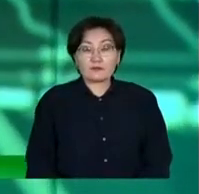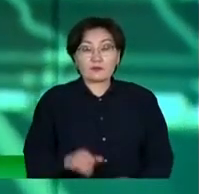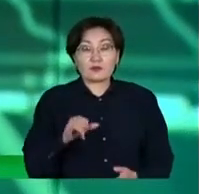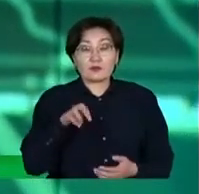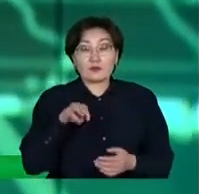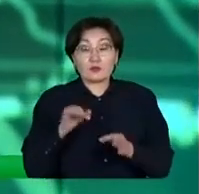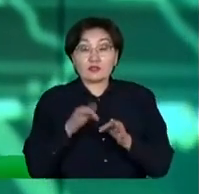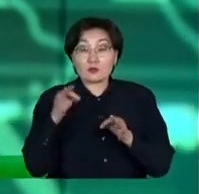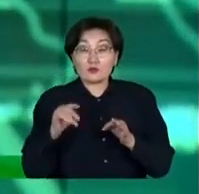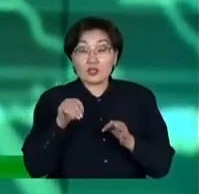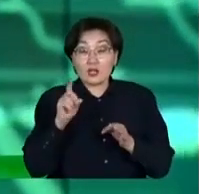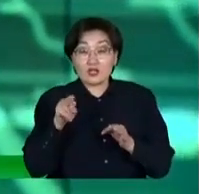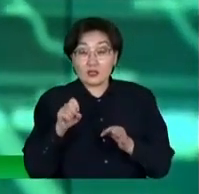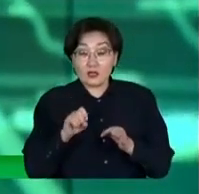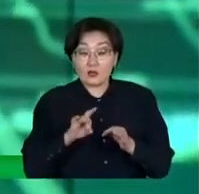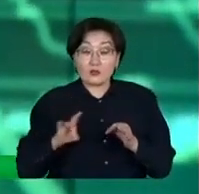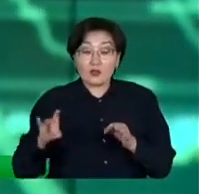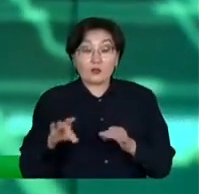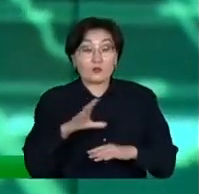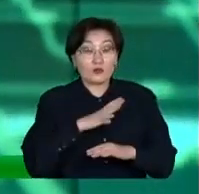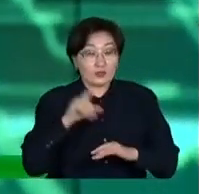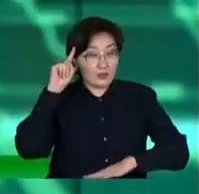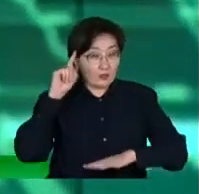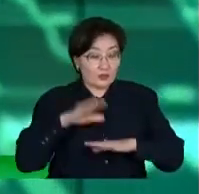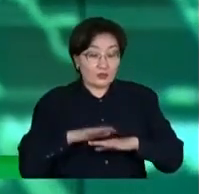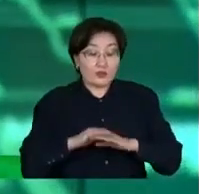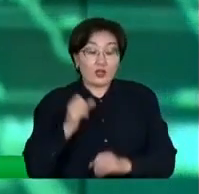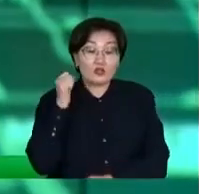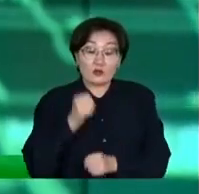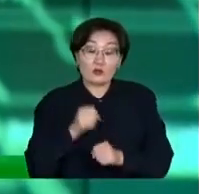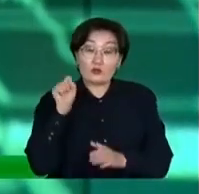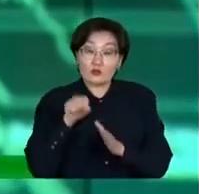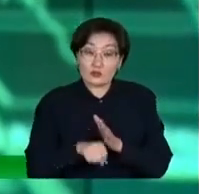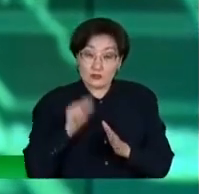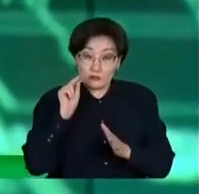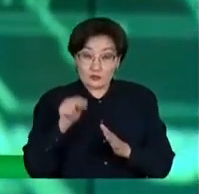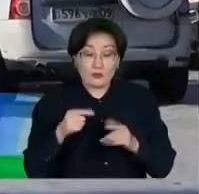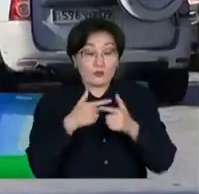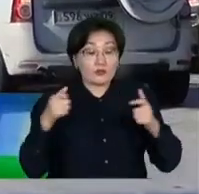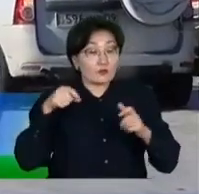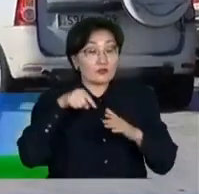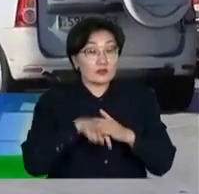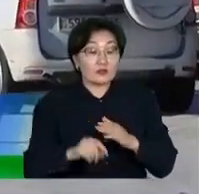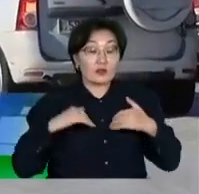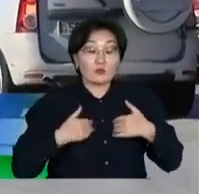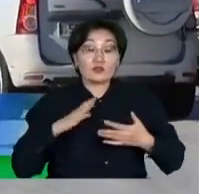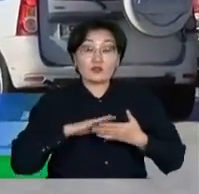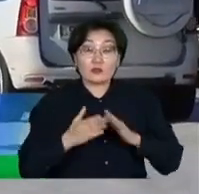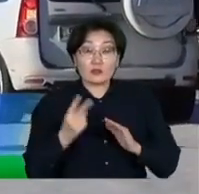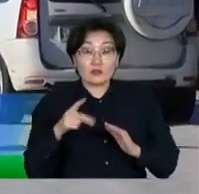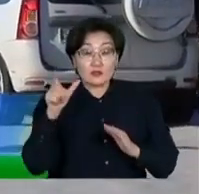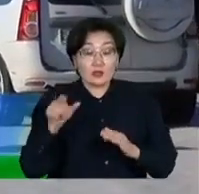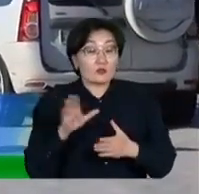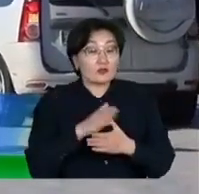Ұлытау облысының Жаңарқа ауданында бұрынғы аудан әкімі жұмысшысын өлтірді деген күдік келінді. Қонақ үйлердің біріндегі қайғылы жағдайға екі